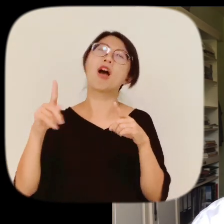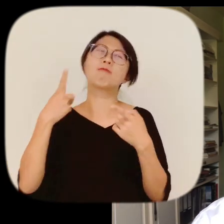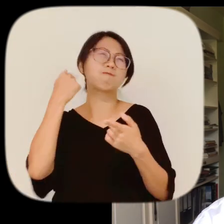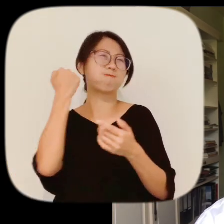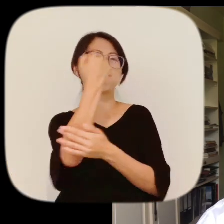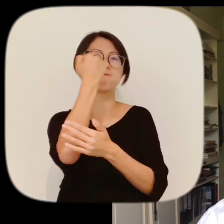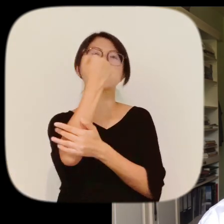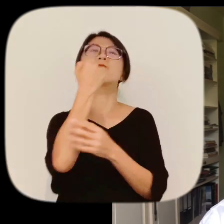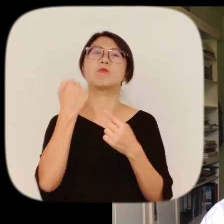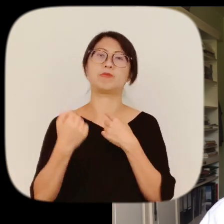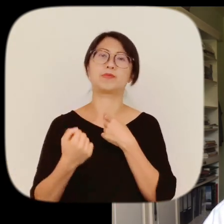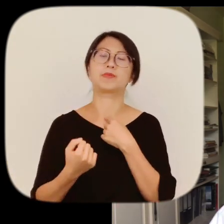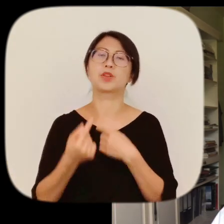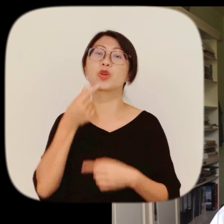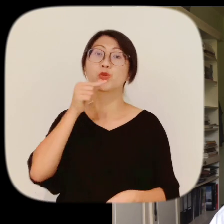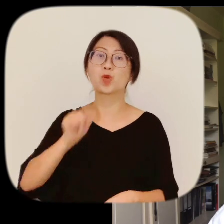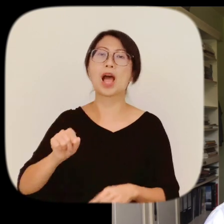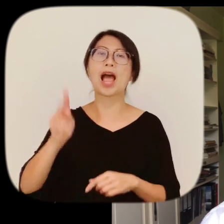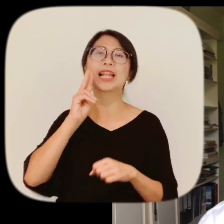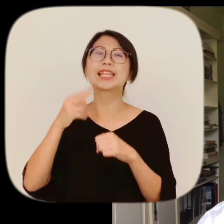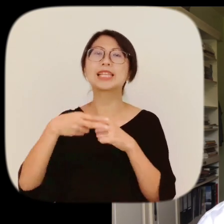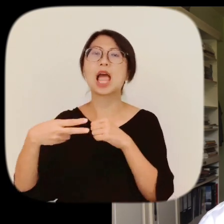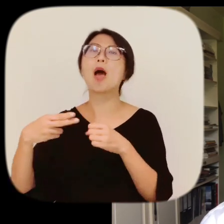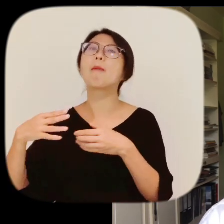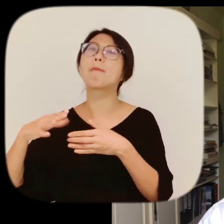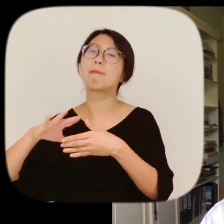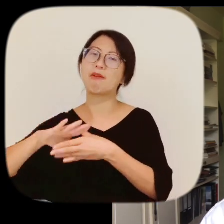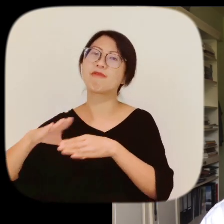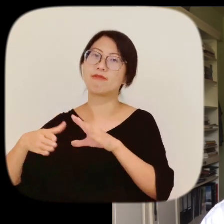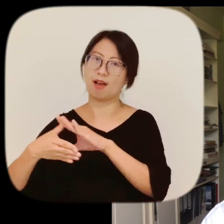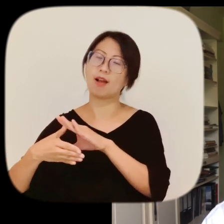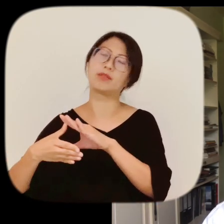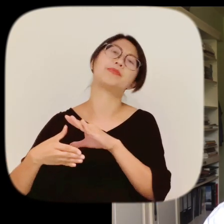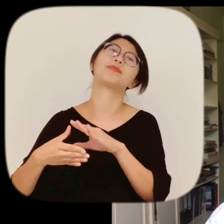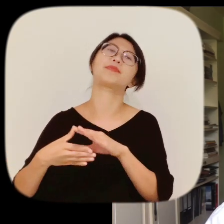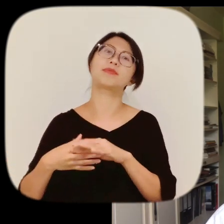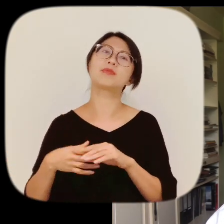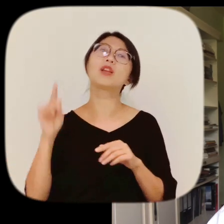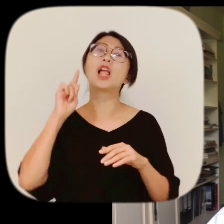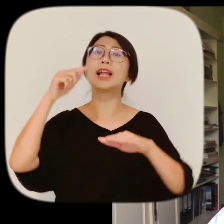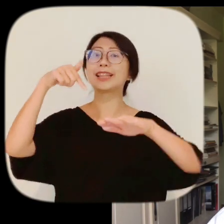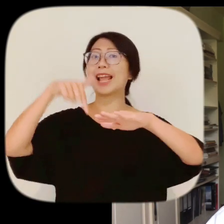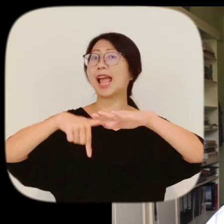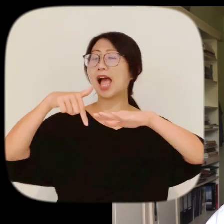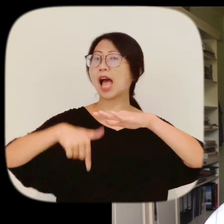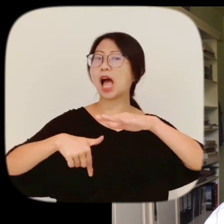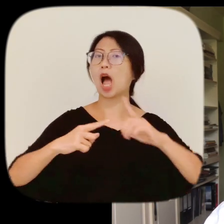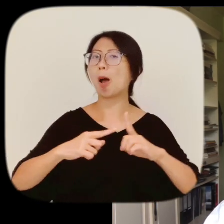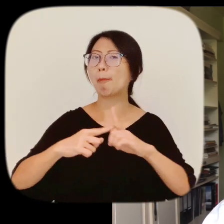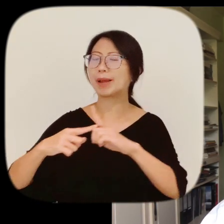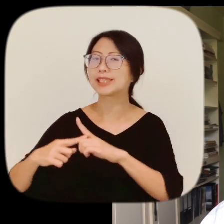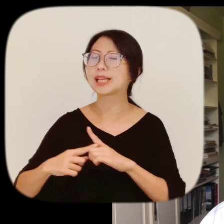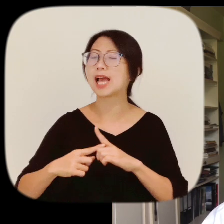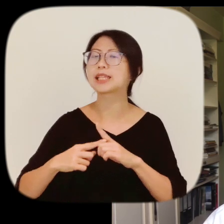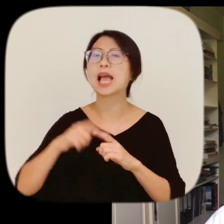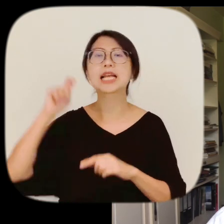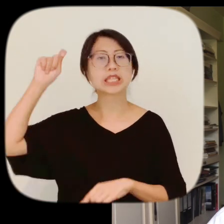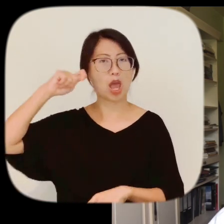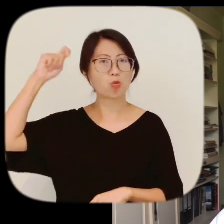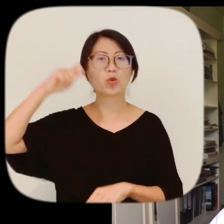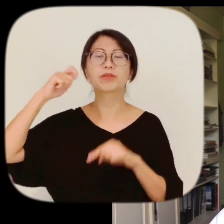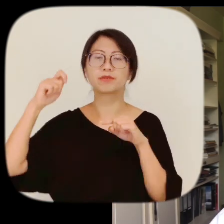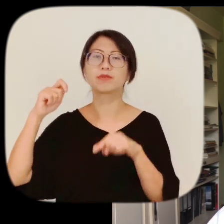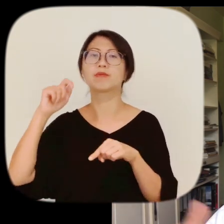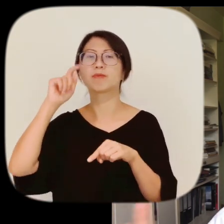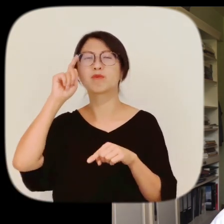抗争意味的那这个他又叫做second culture第二文化就是说呢这个社会里面有一个地下的民间社